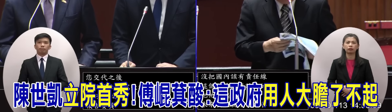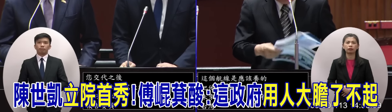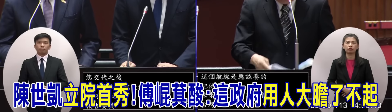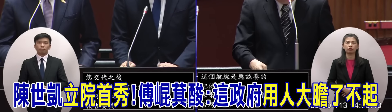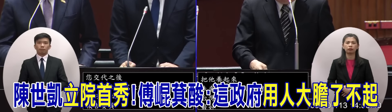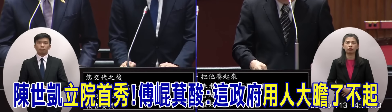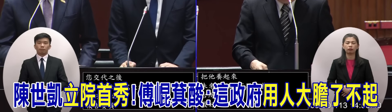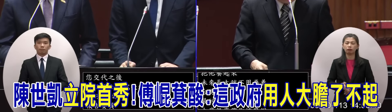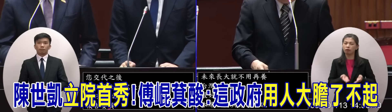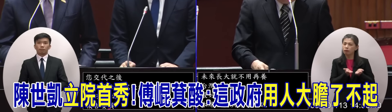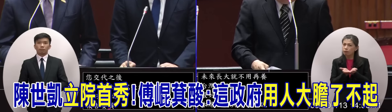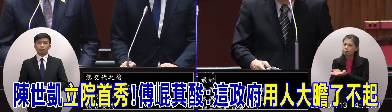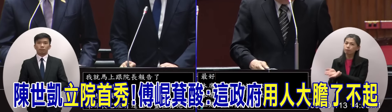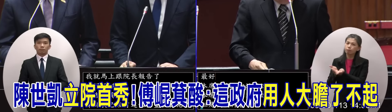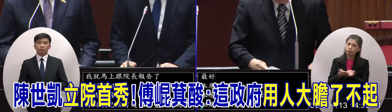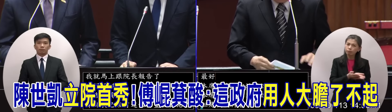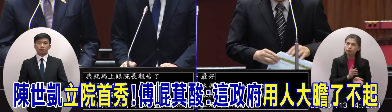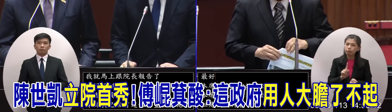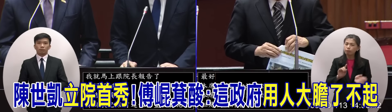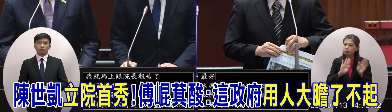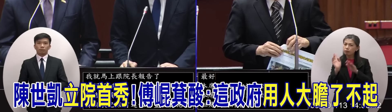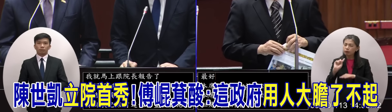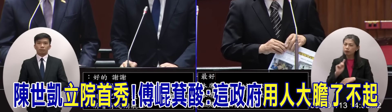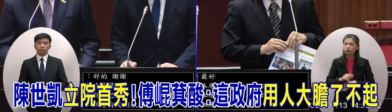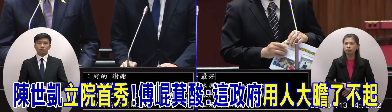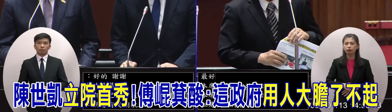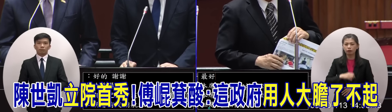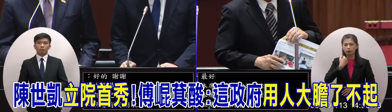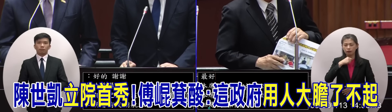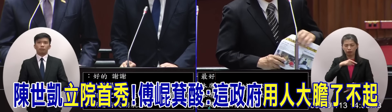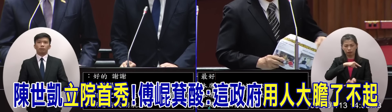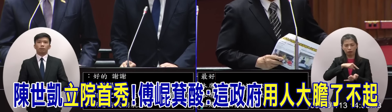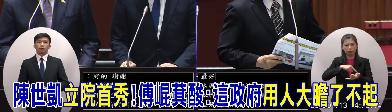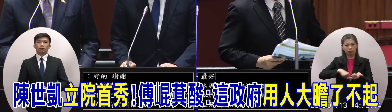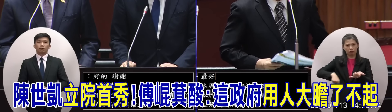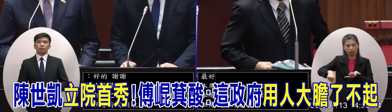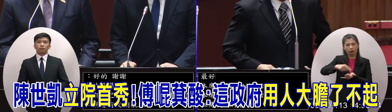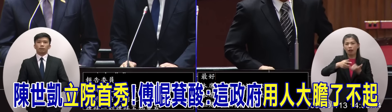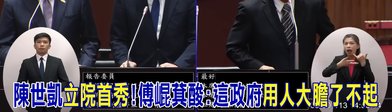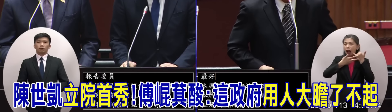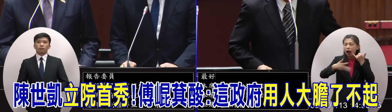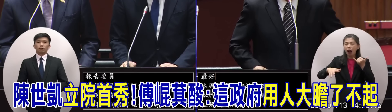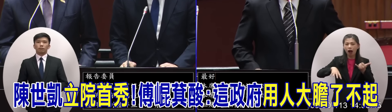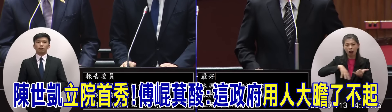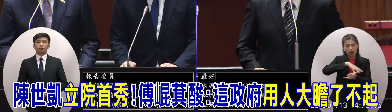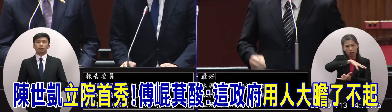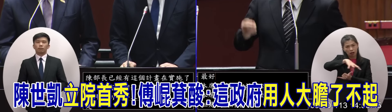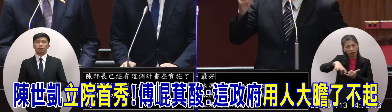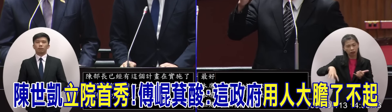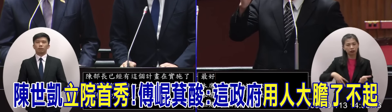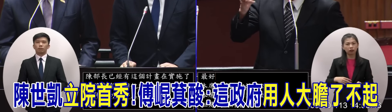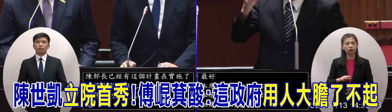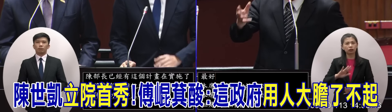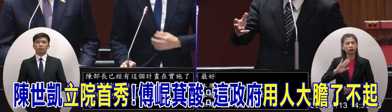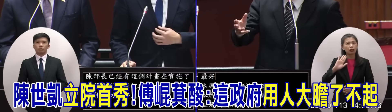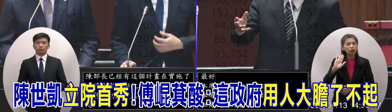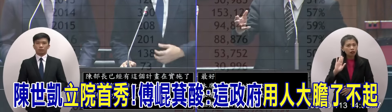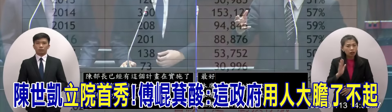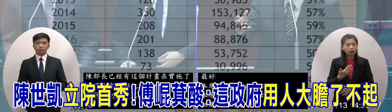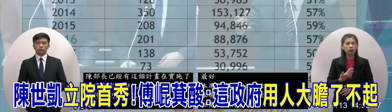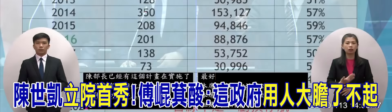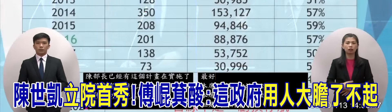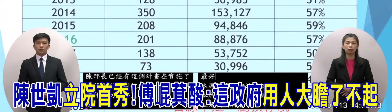一下海运哈。台湾四周环海，竟然没有一个比较明确